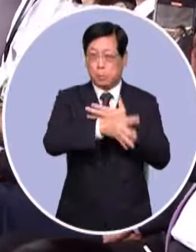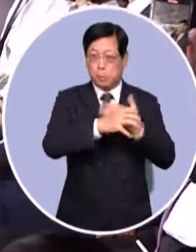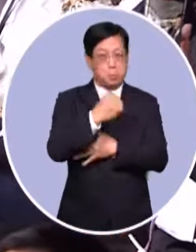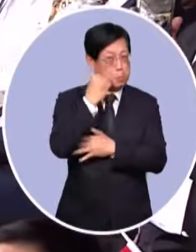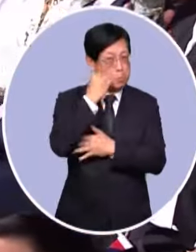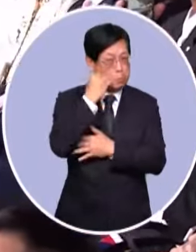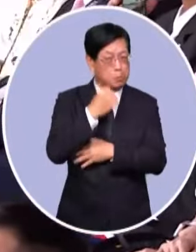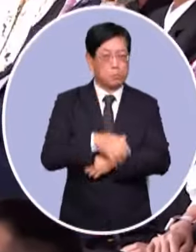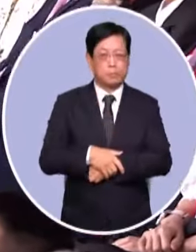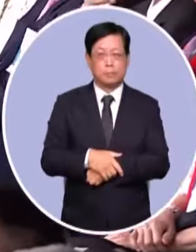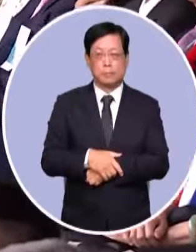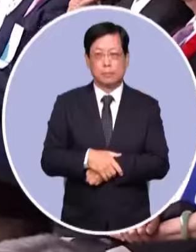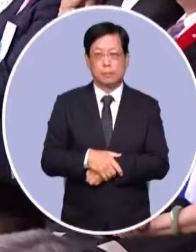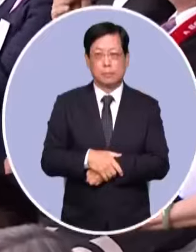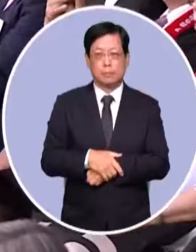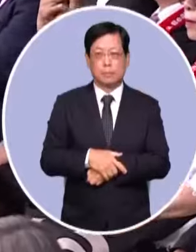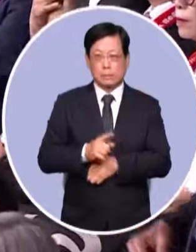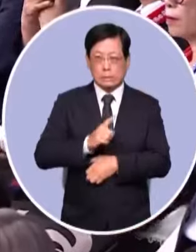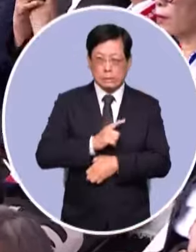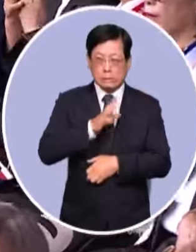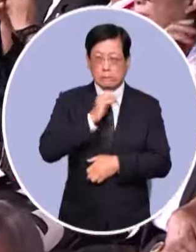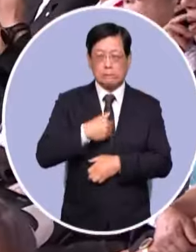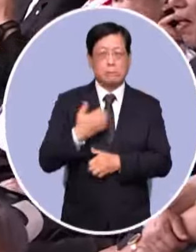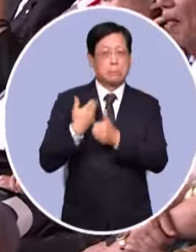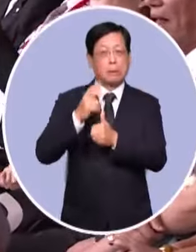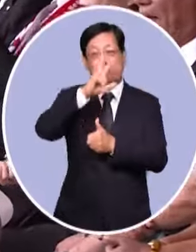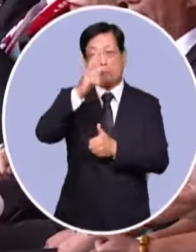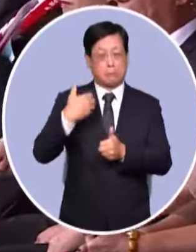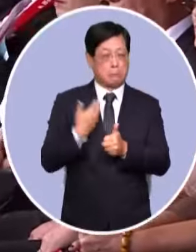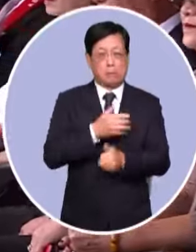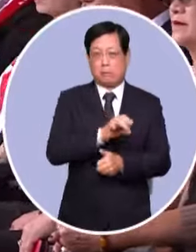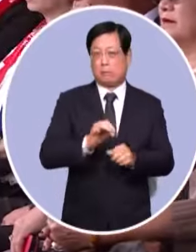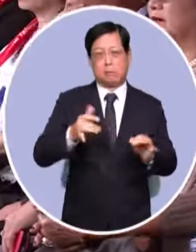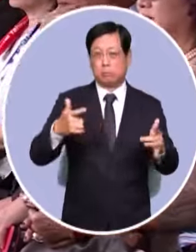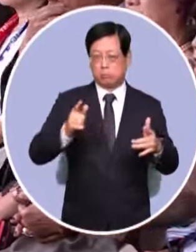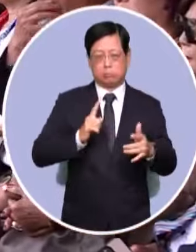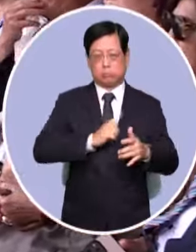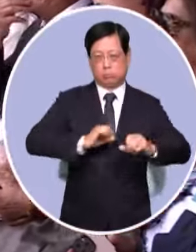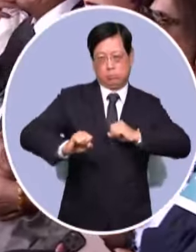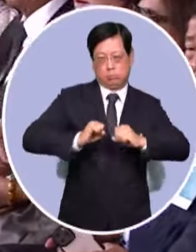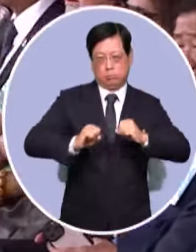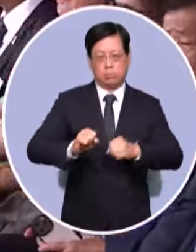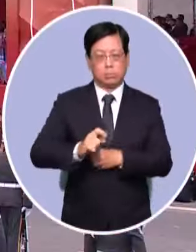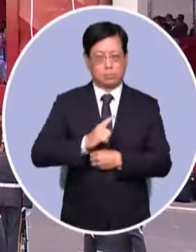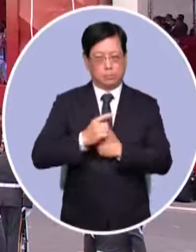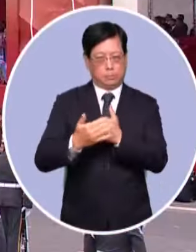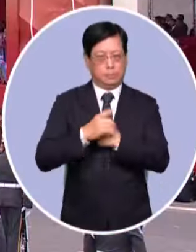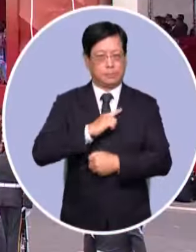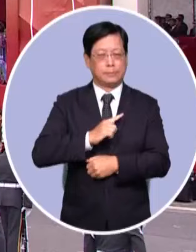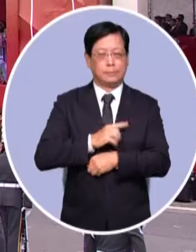海外，不靠天，不靠地，全靠自己帮自己，